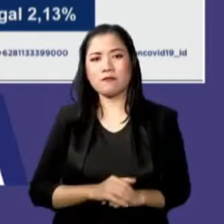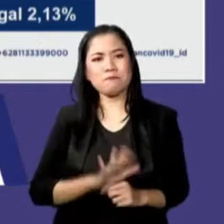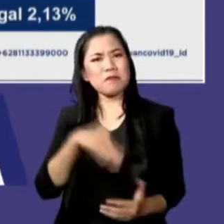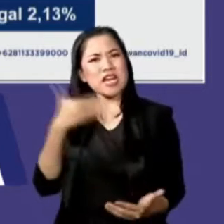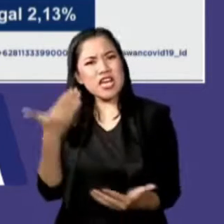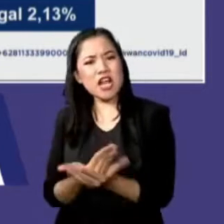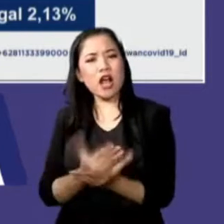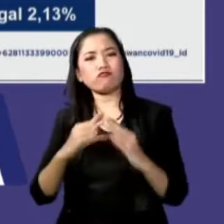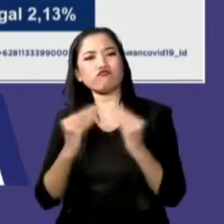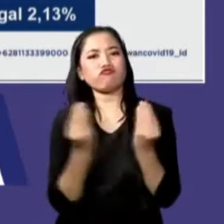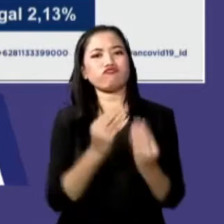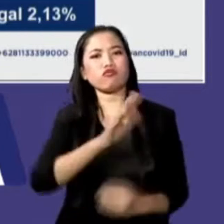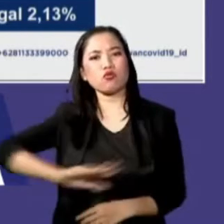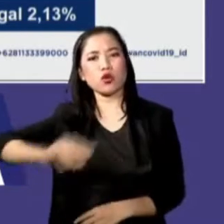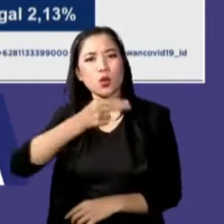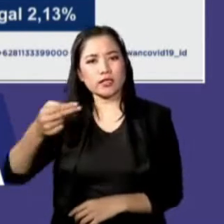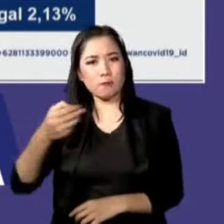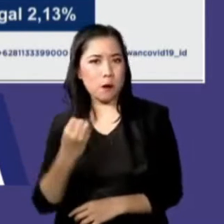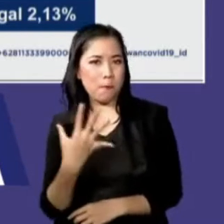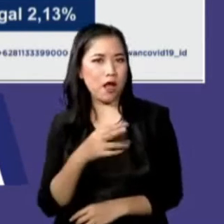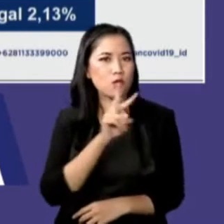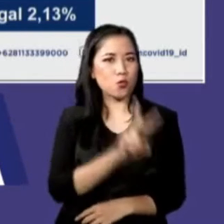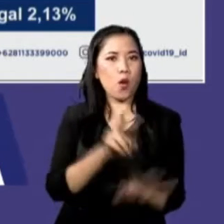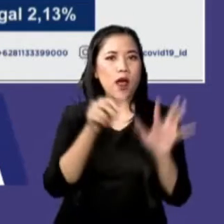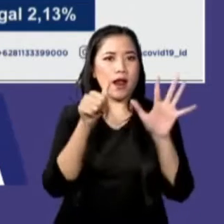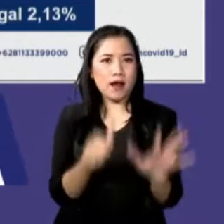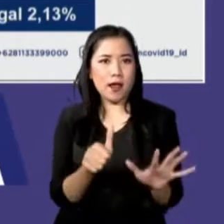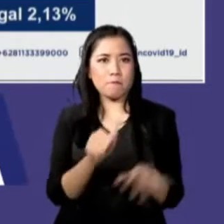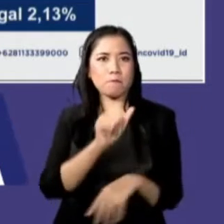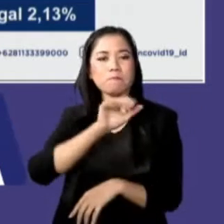meninggal kumulatif di Indonesia saat ini adalah